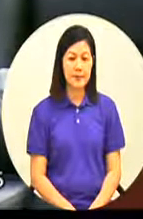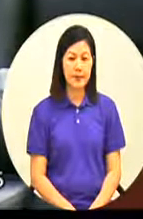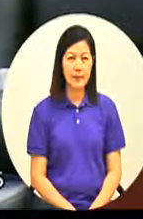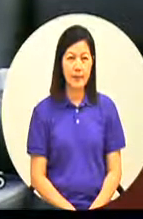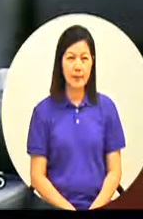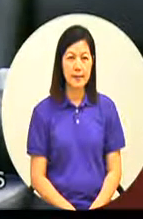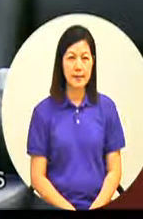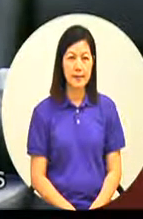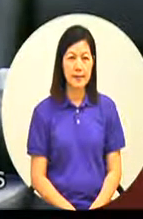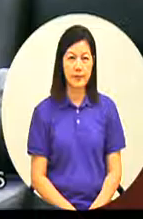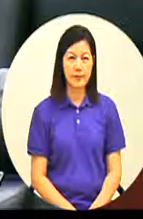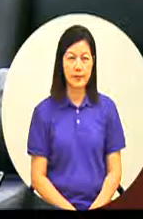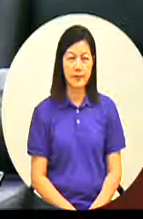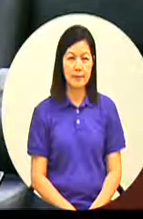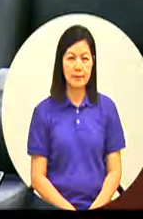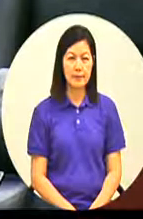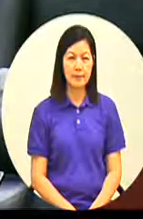的